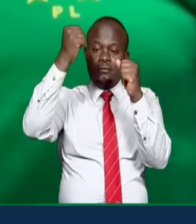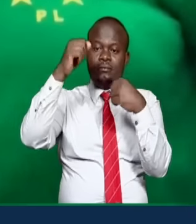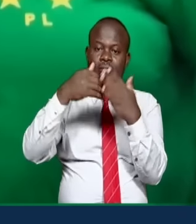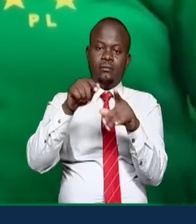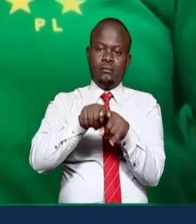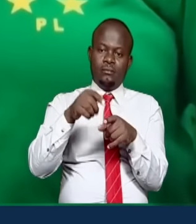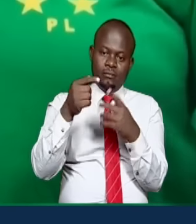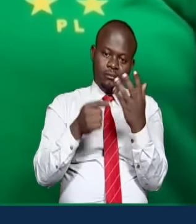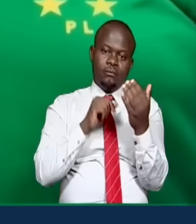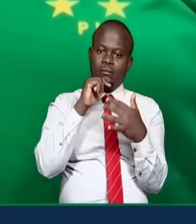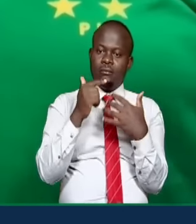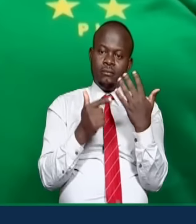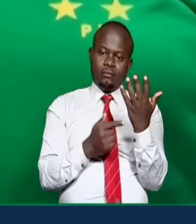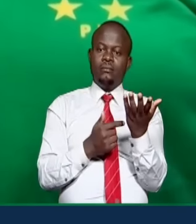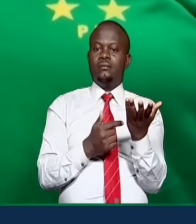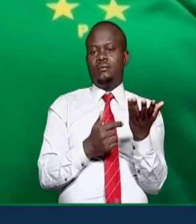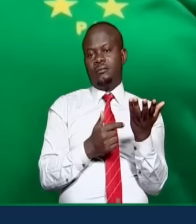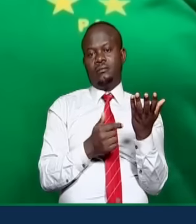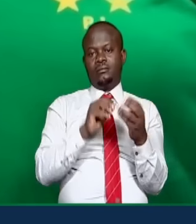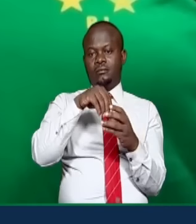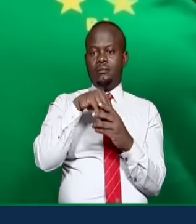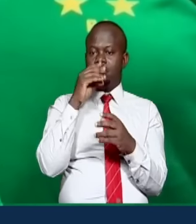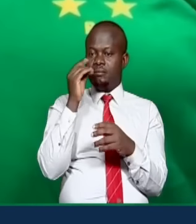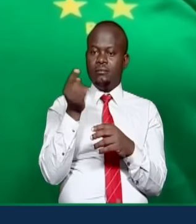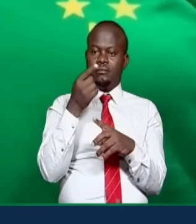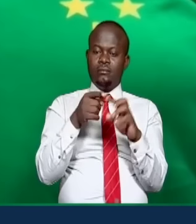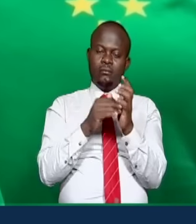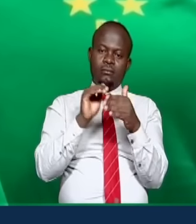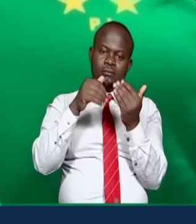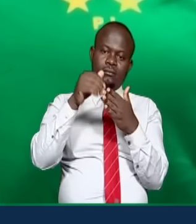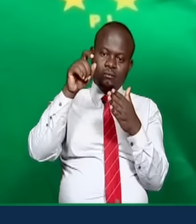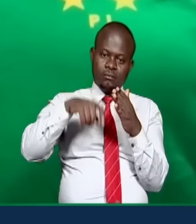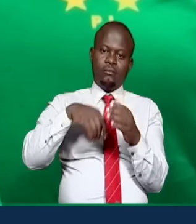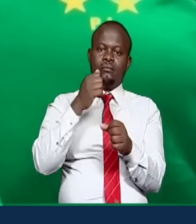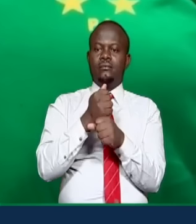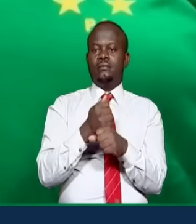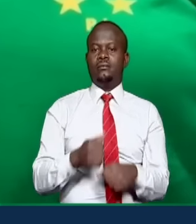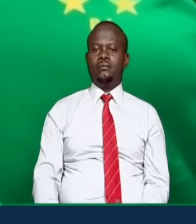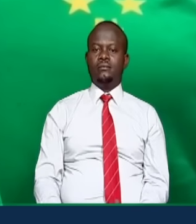nguku atari ibintu byo kuba babishyira mu magambo gusa, ahubwo babishyire no mu bikorwa.